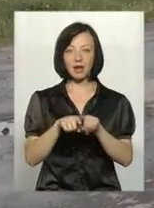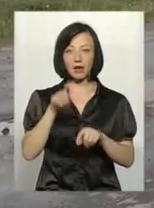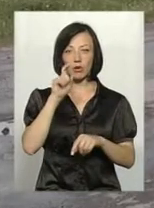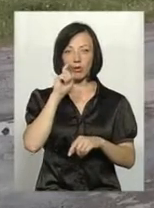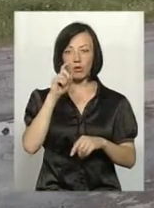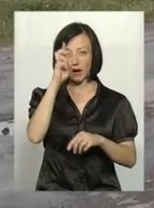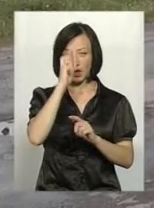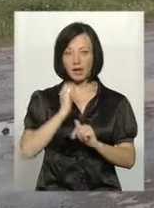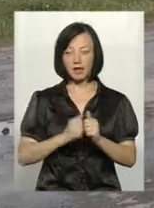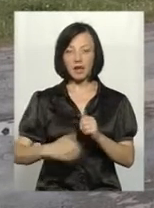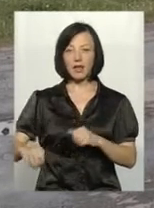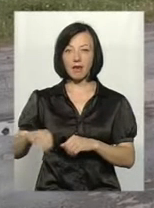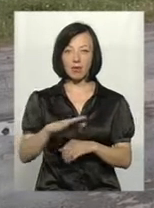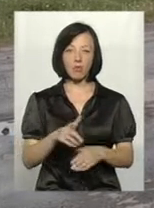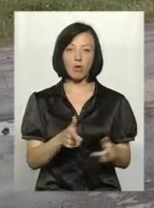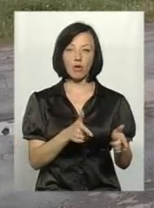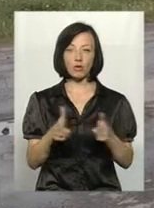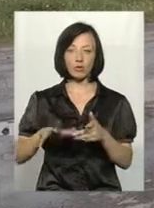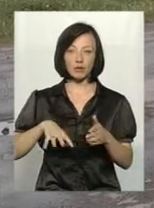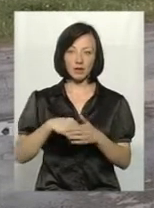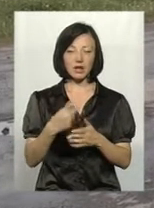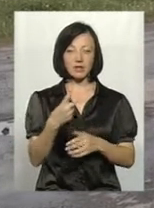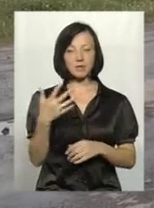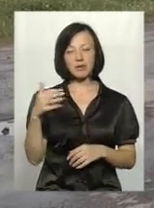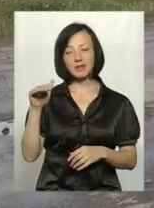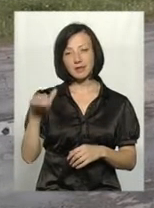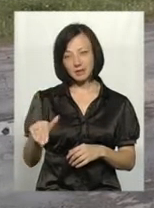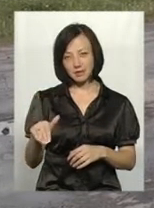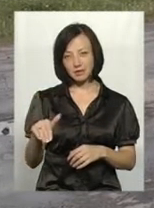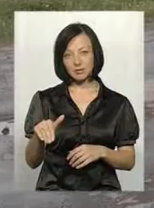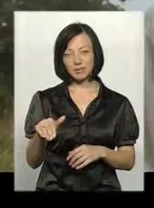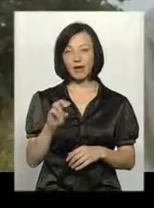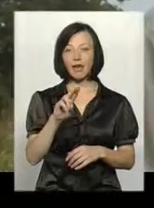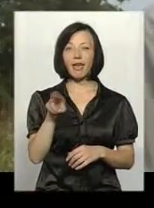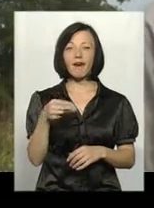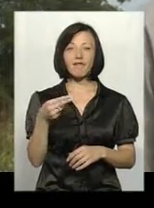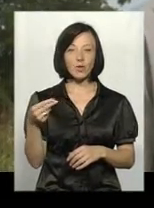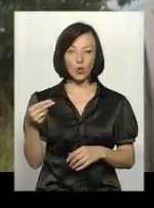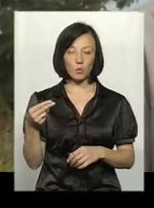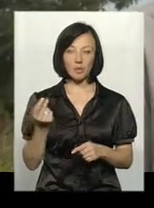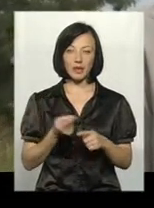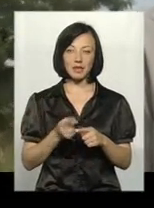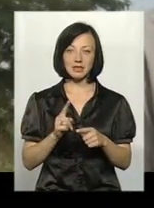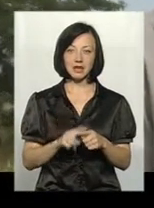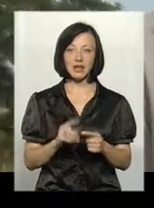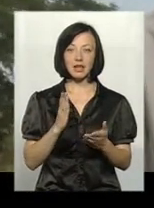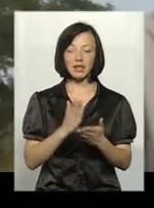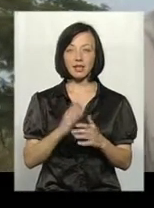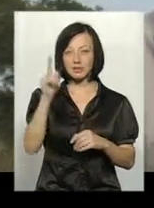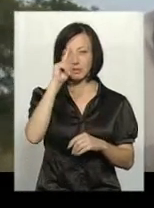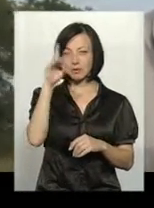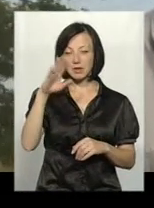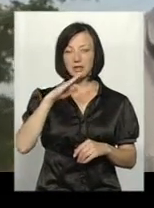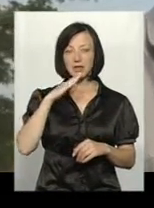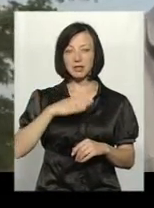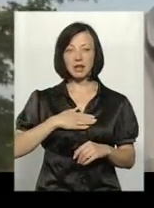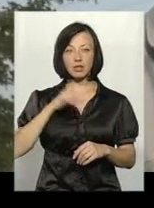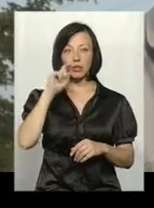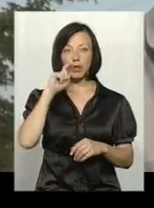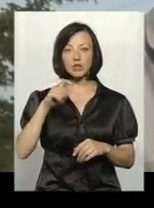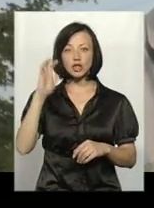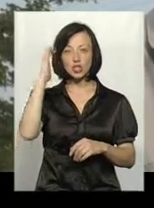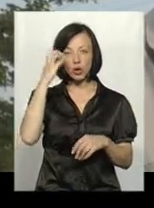країнах Європи готові викласти теж 25 тисяч, але євро. І це є знамениті наші українські